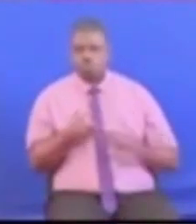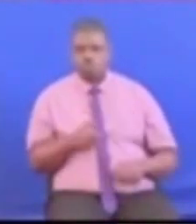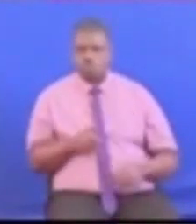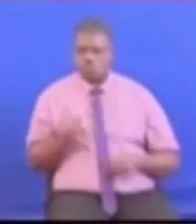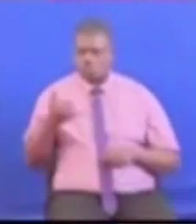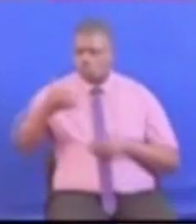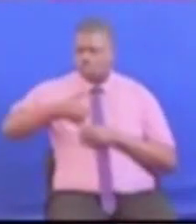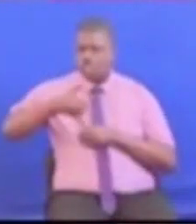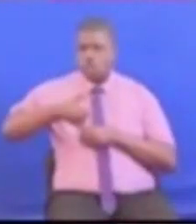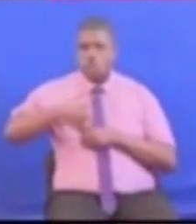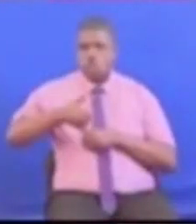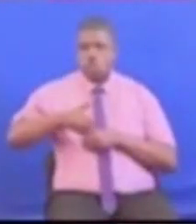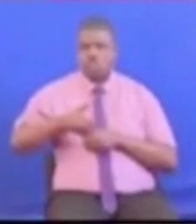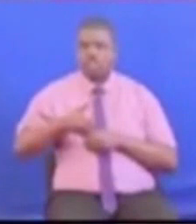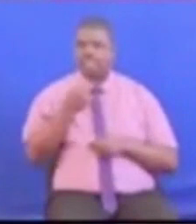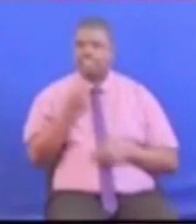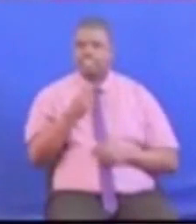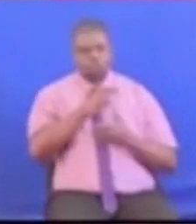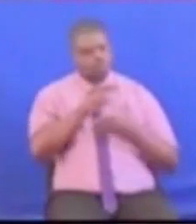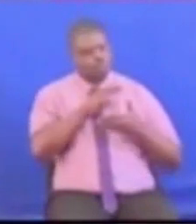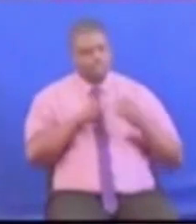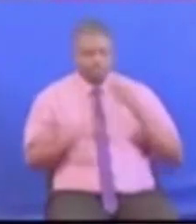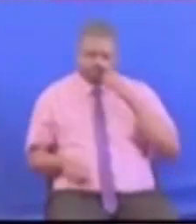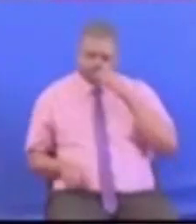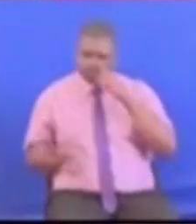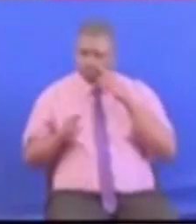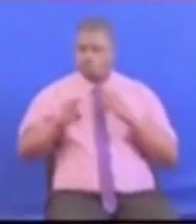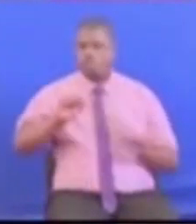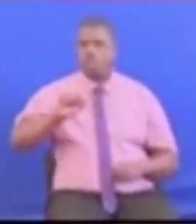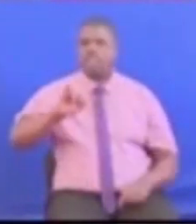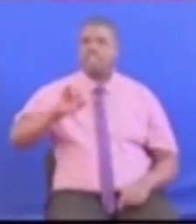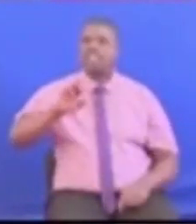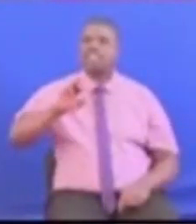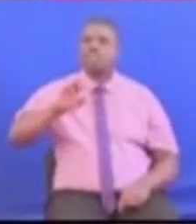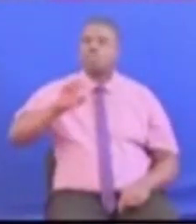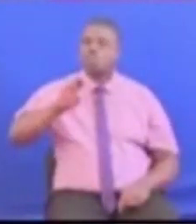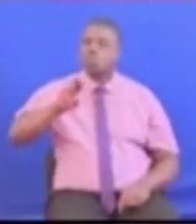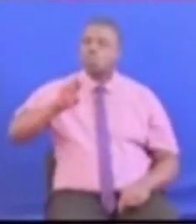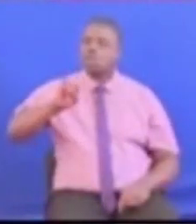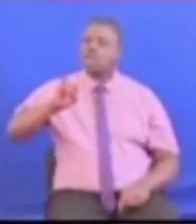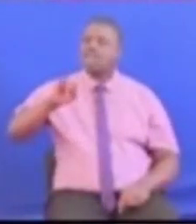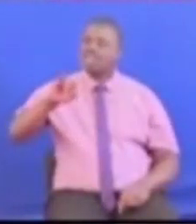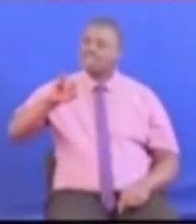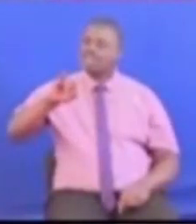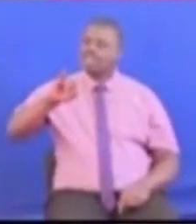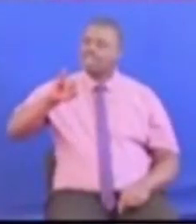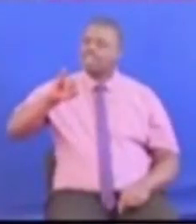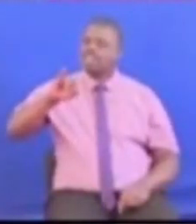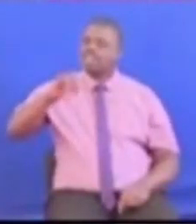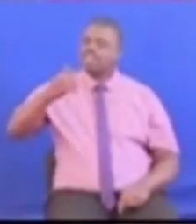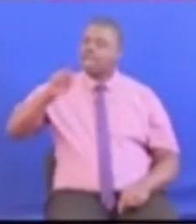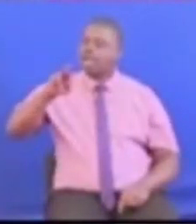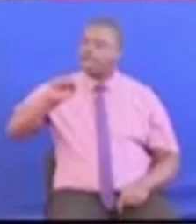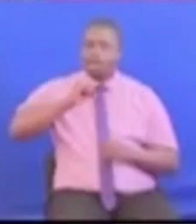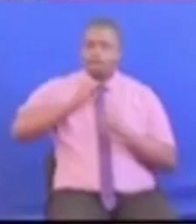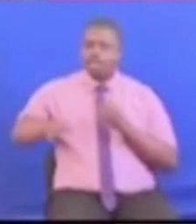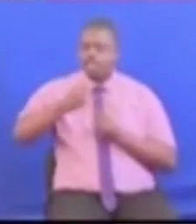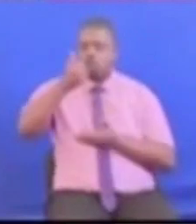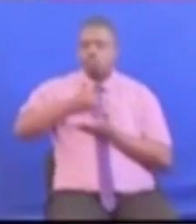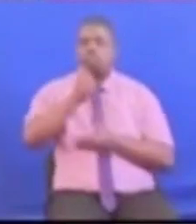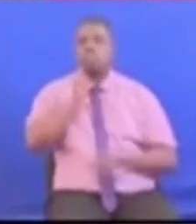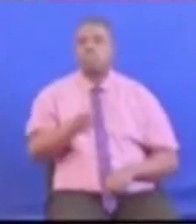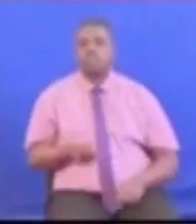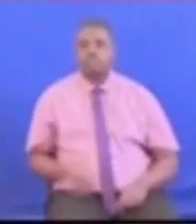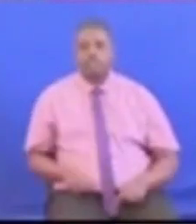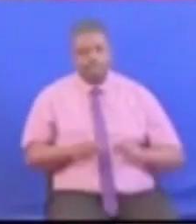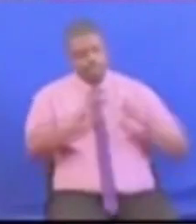kwanza wa gazeti hilo ikisomeka Waitara apinga uamuzi wa spika. Sehemu ya juu ya kuandikwa